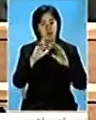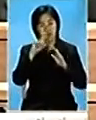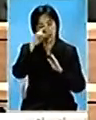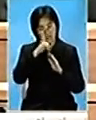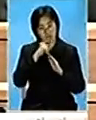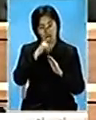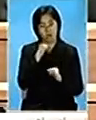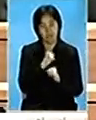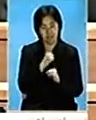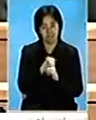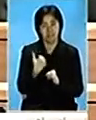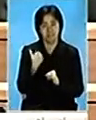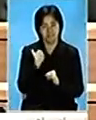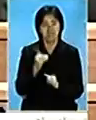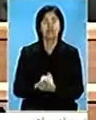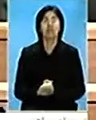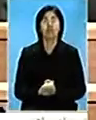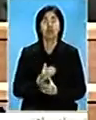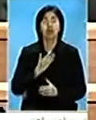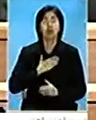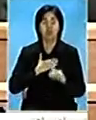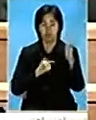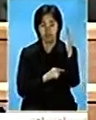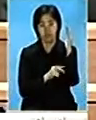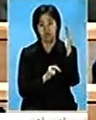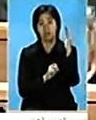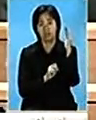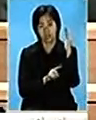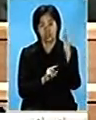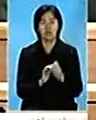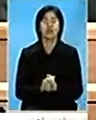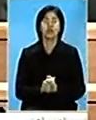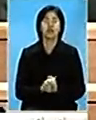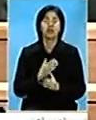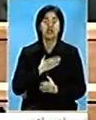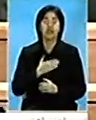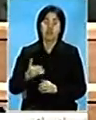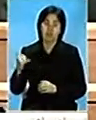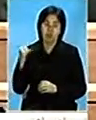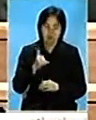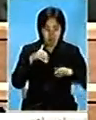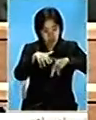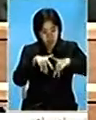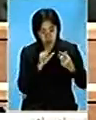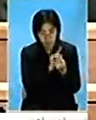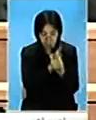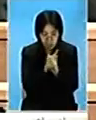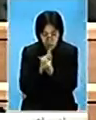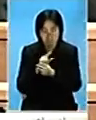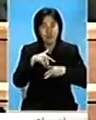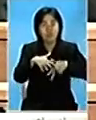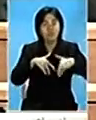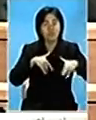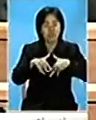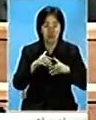เราแม้ในพื้นที่ของผมถ้าผมมีโอกาสไปร่วมงานกับชุมชนผ